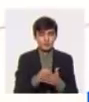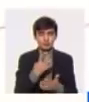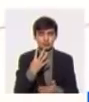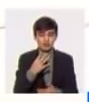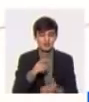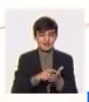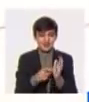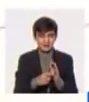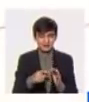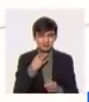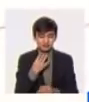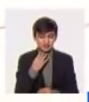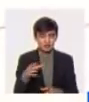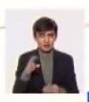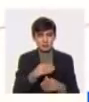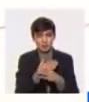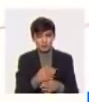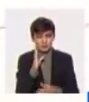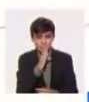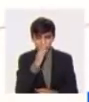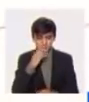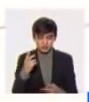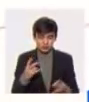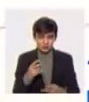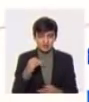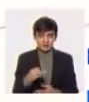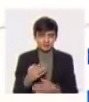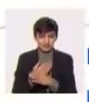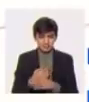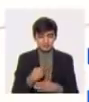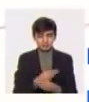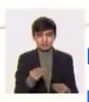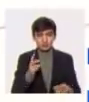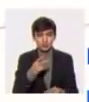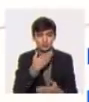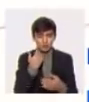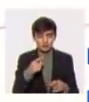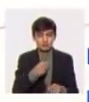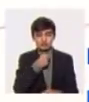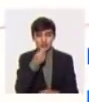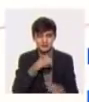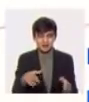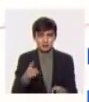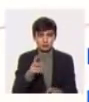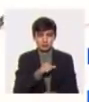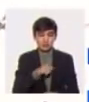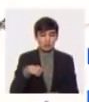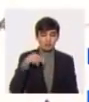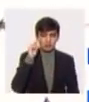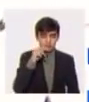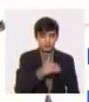возлагаем большие надежды на помощь со стороны родителей в организации учебного процесса. Если старшие дети более самостоятельны,